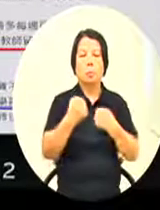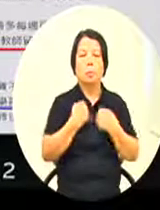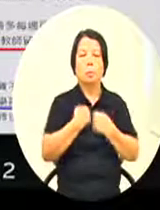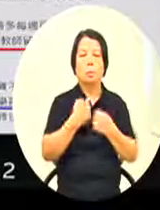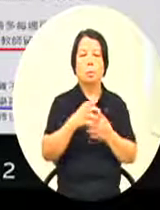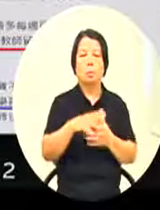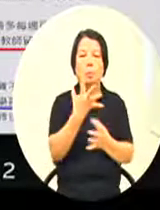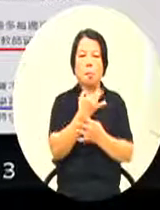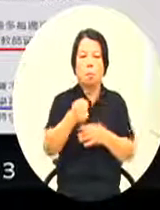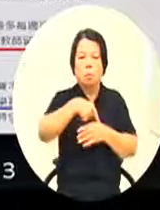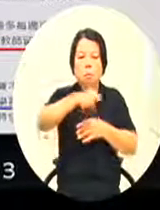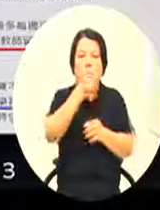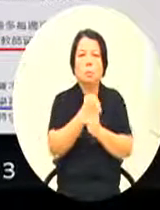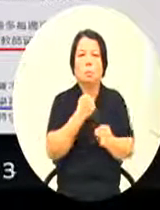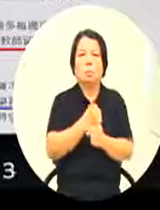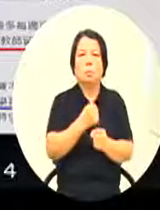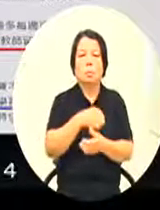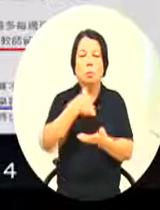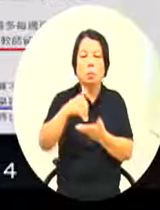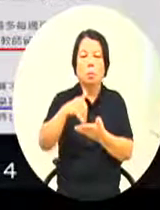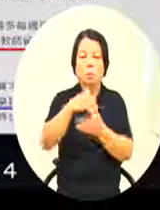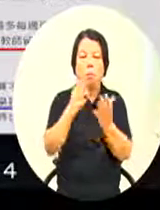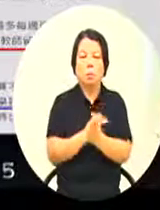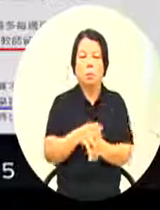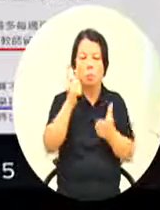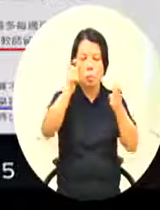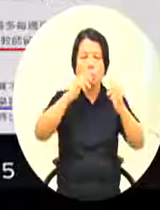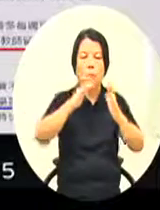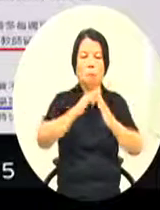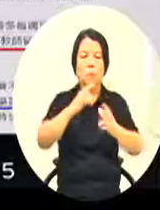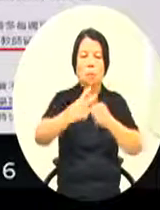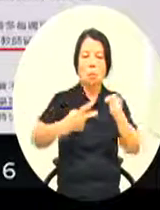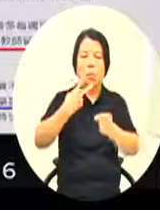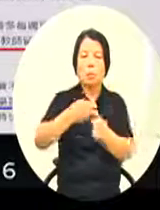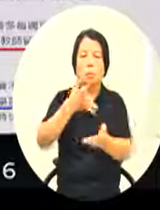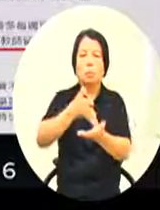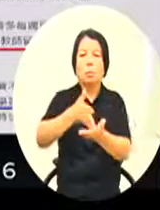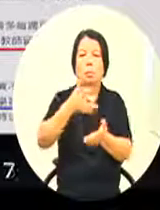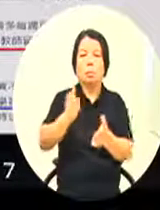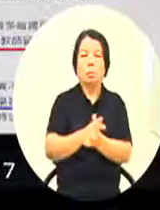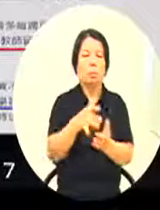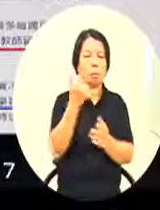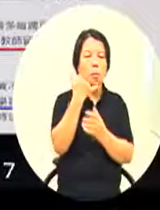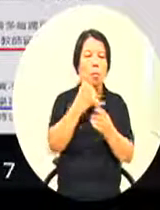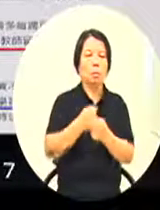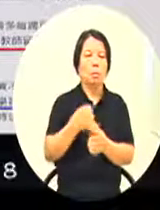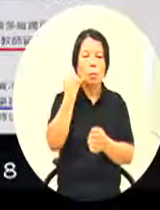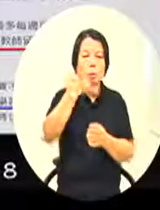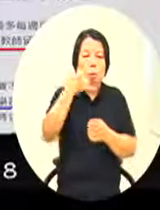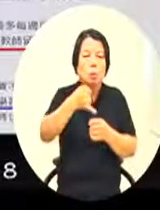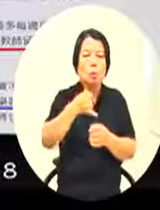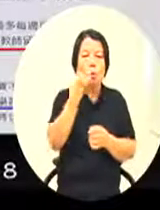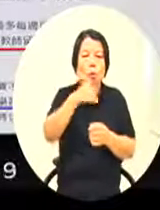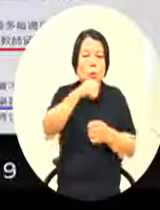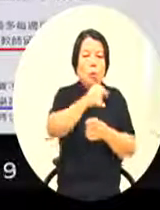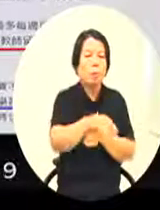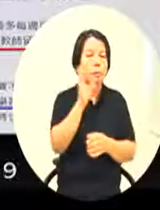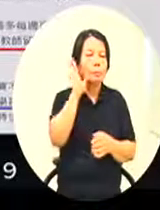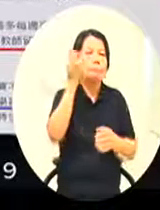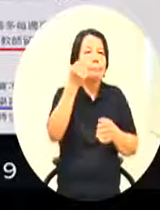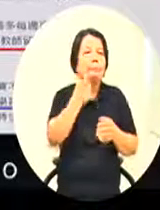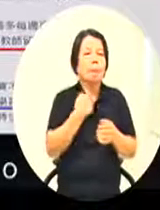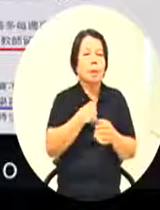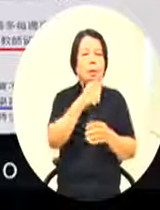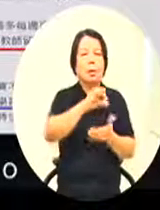结果呢在高雄市呢讲了一两年了，竟然被基隆听到了，基隆竟然沿用高雄